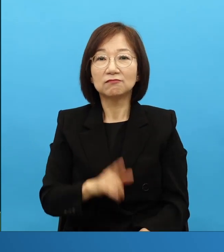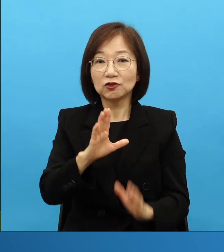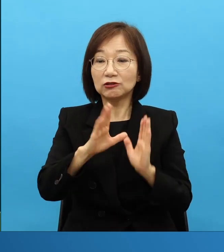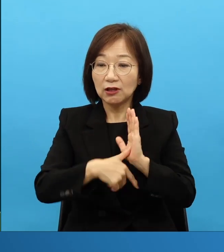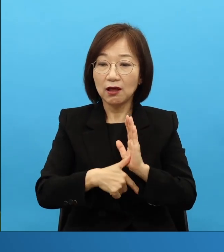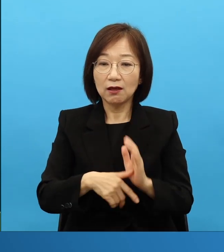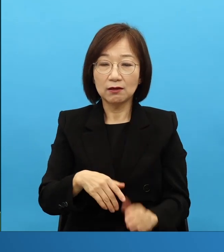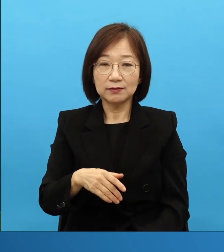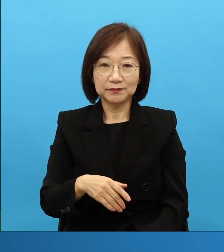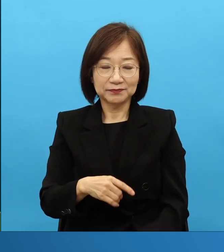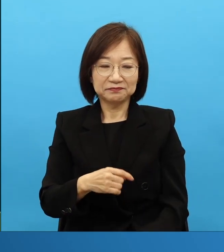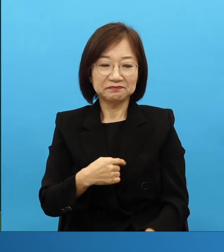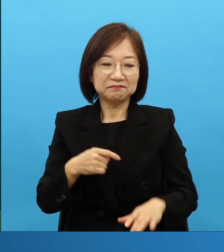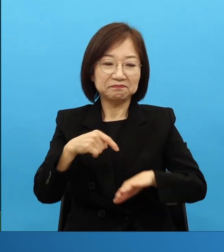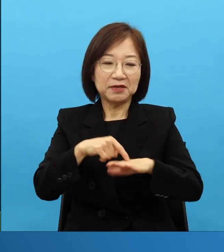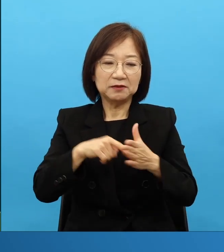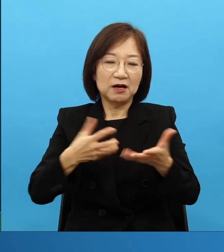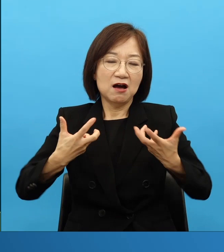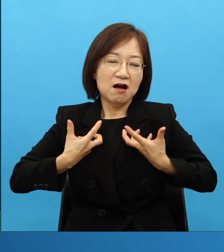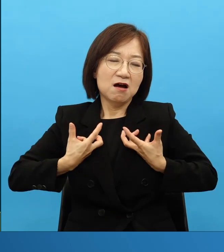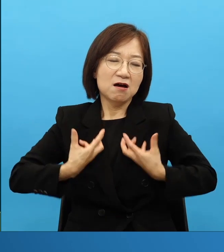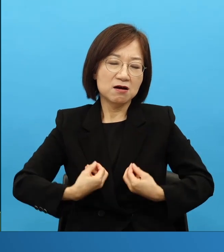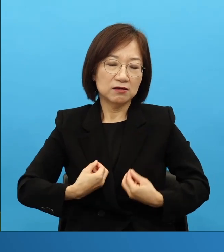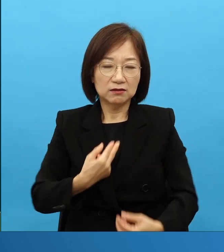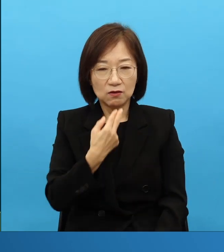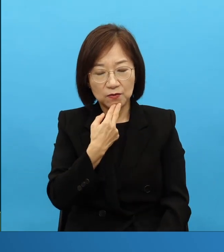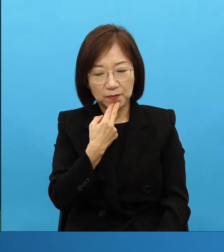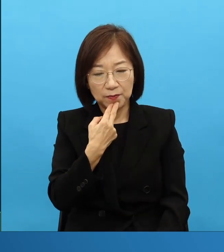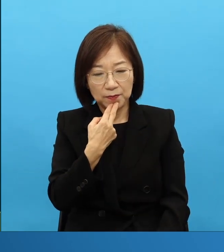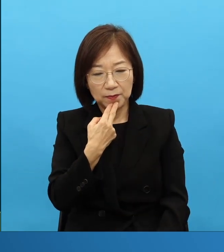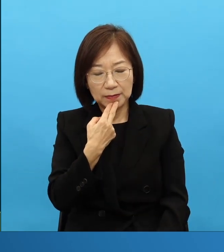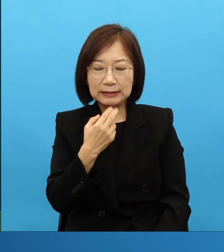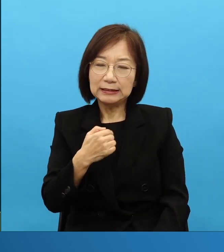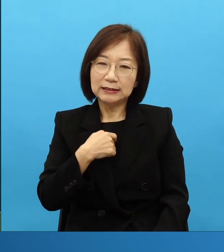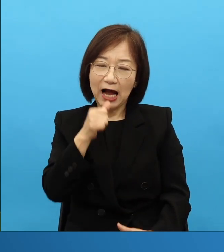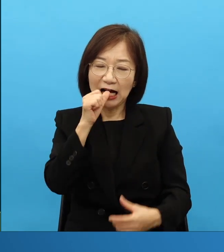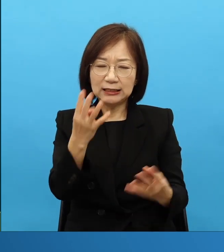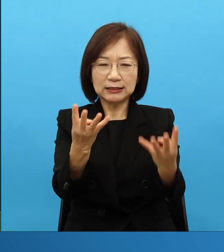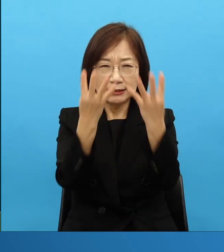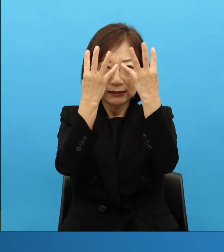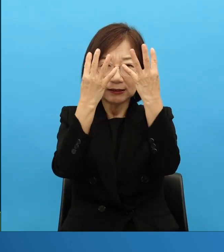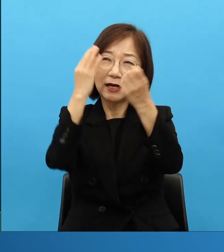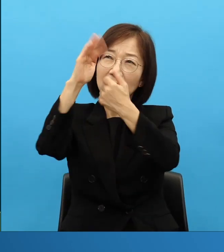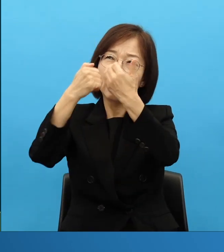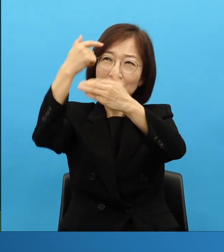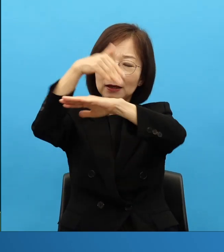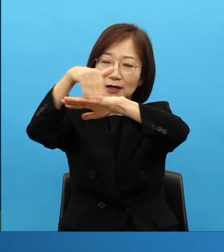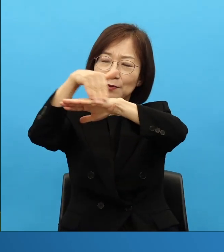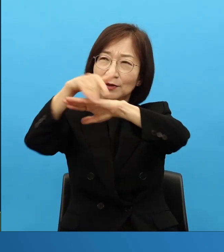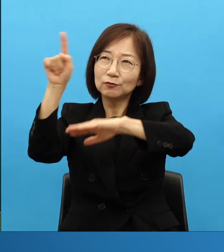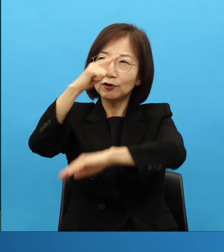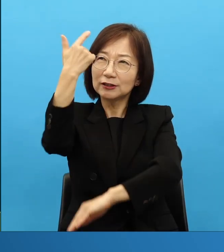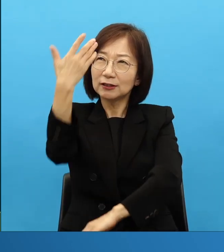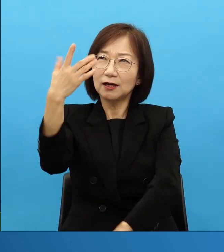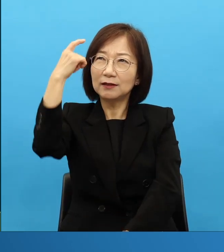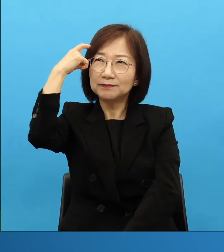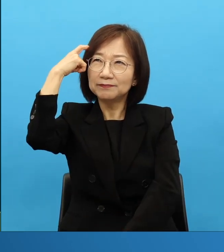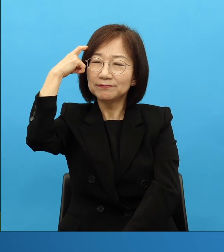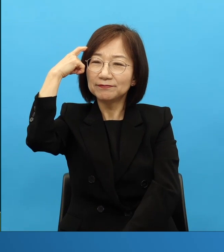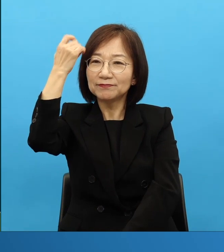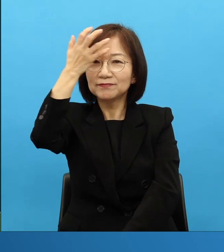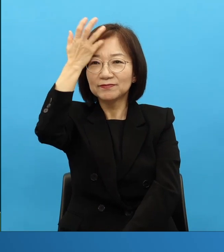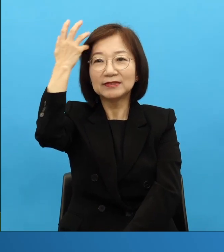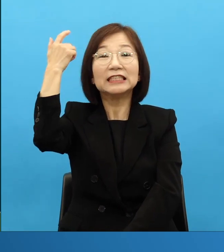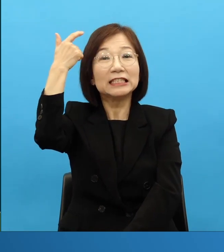않고 하나님의 계획을 질문한 겁니다. But he was not dismayed. He just questioned the plan of God. 큰